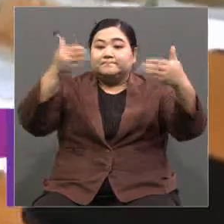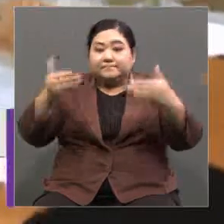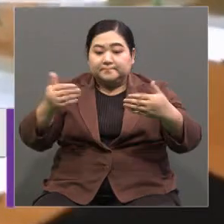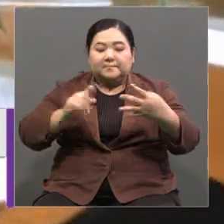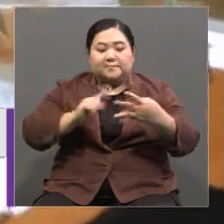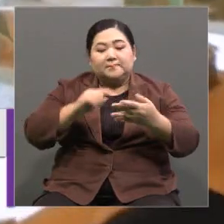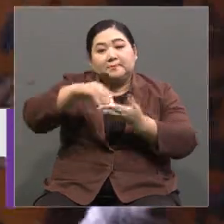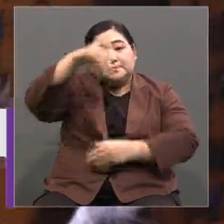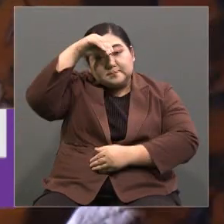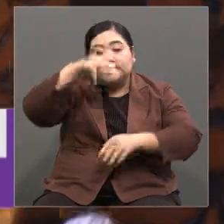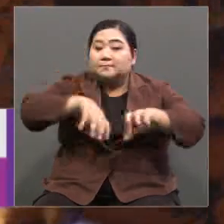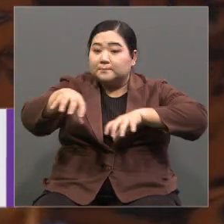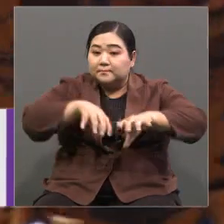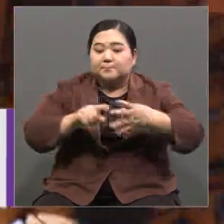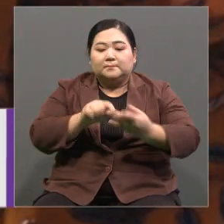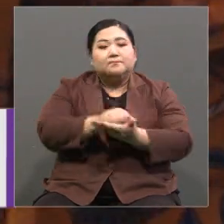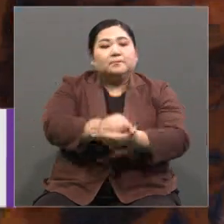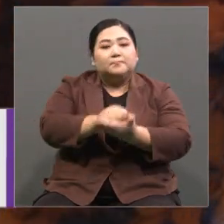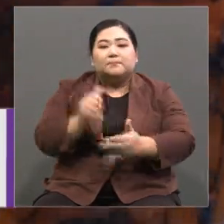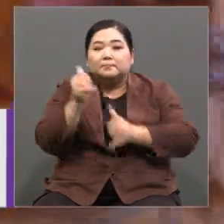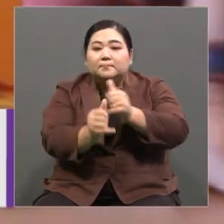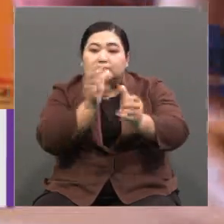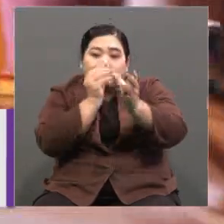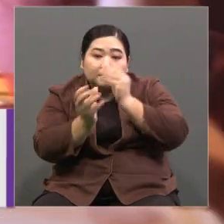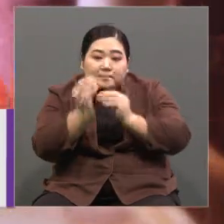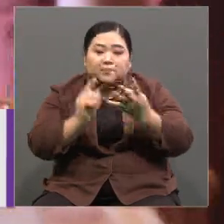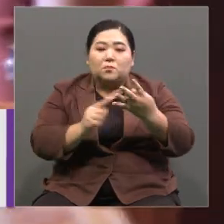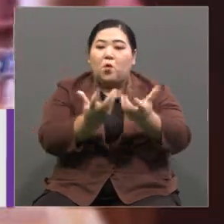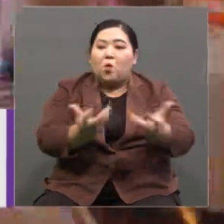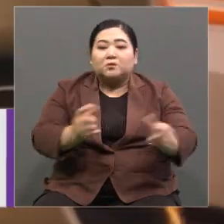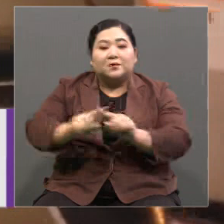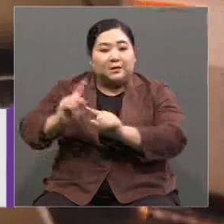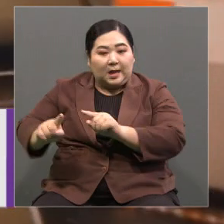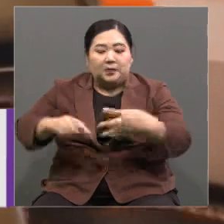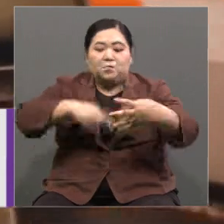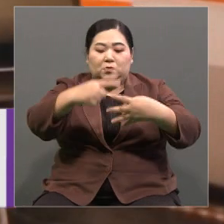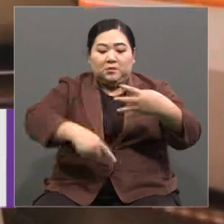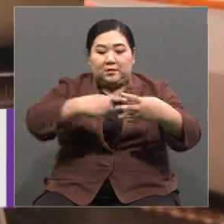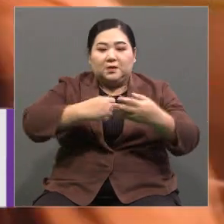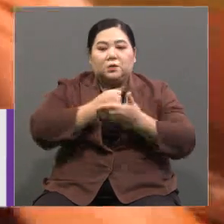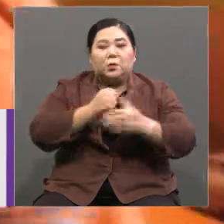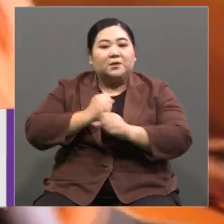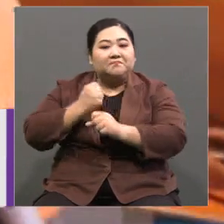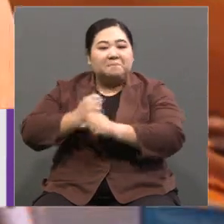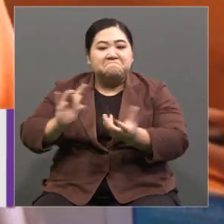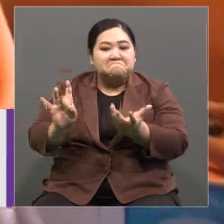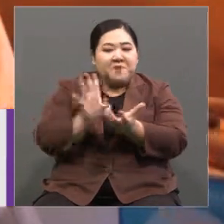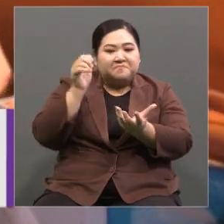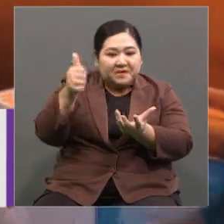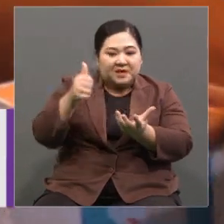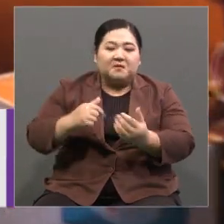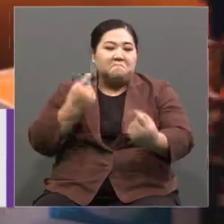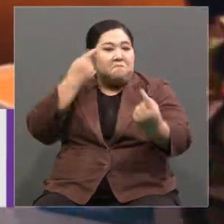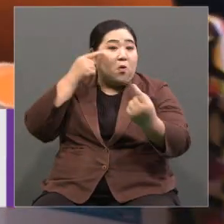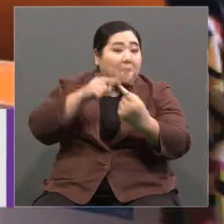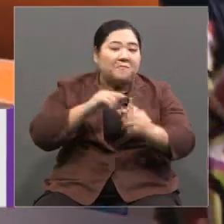การศึกษาด้านการบริการผู้เข้าชมแล้วก็ด้านวัตถุตัวอย่างเพื่อให้งานของพิพิธภัณฑ์มีประสิทธิภาพแล้วก็พัฒนาสู่